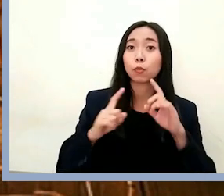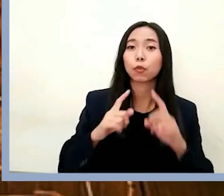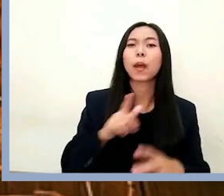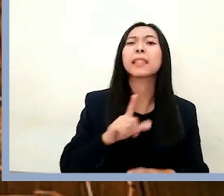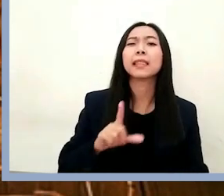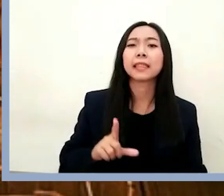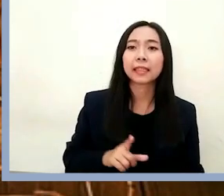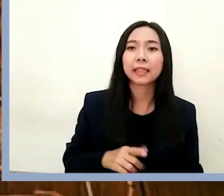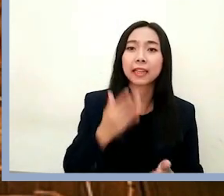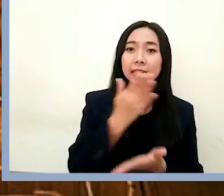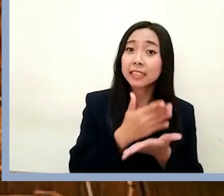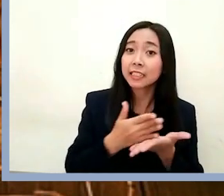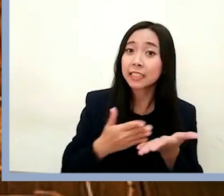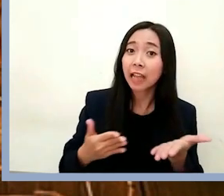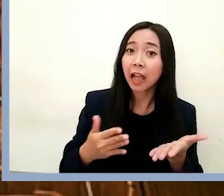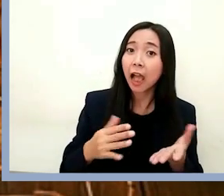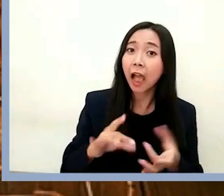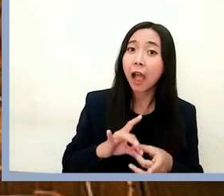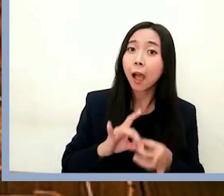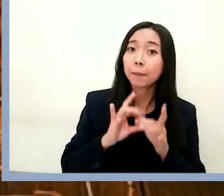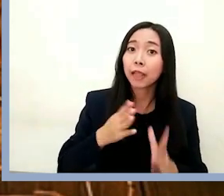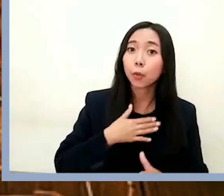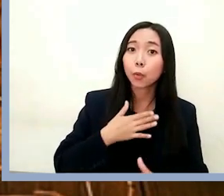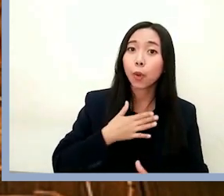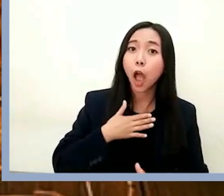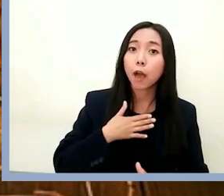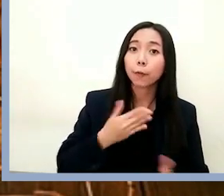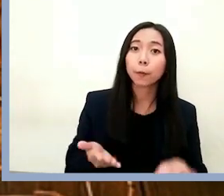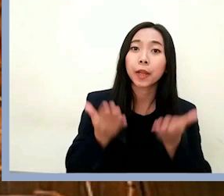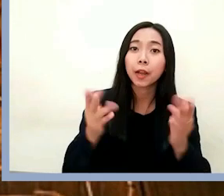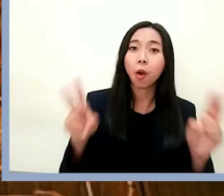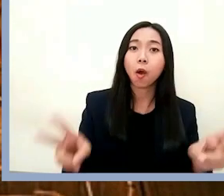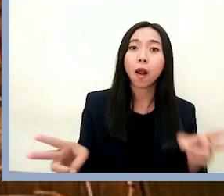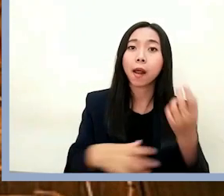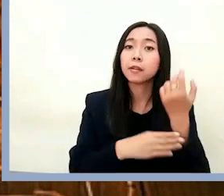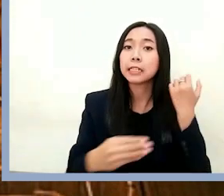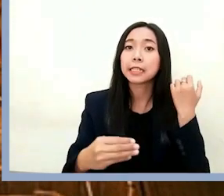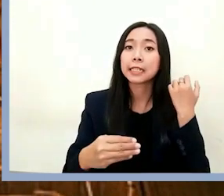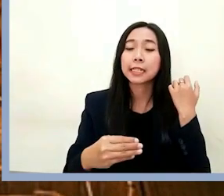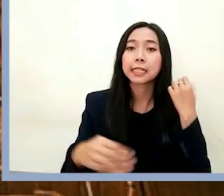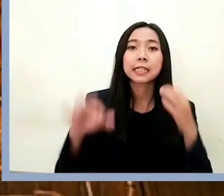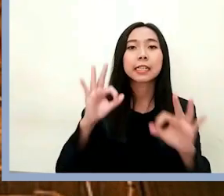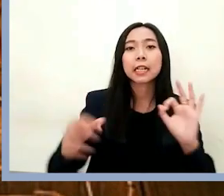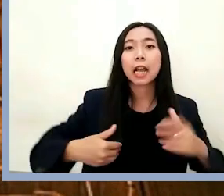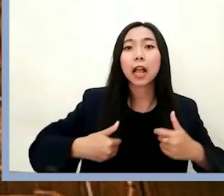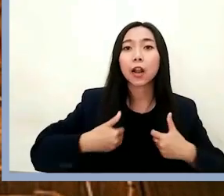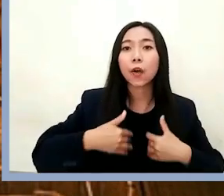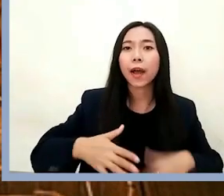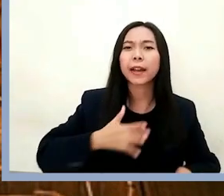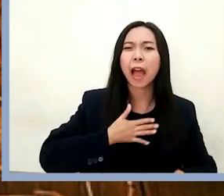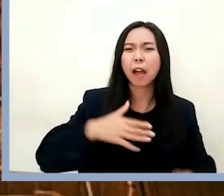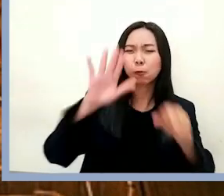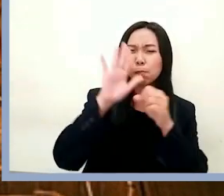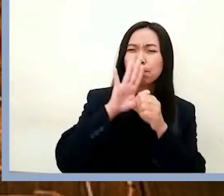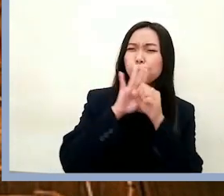setengah dari milikku akan kuberikan kepada orang miskin dan sekiranya ada sesuatu yang koperasi